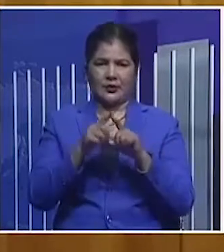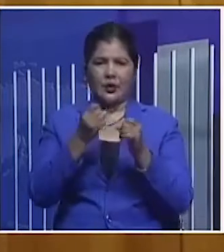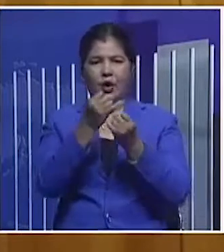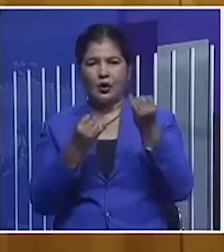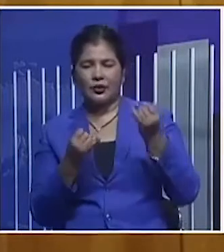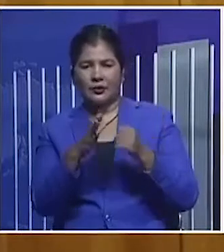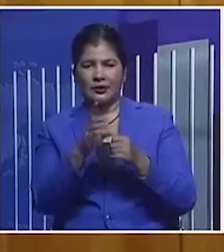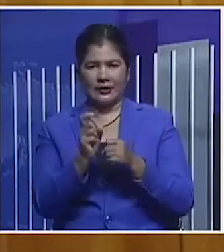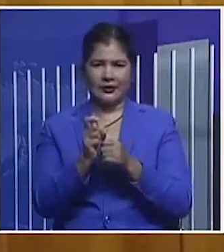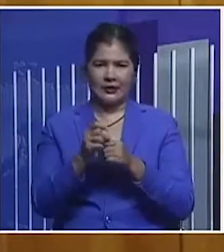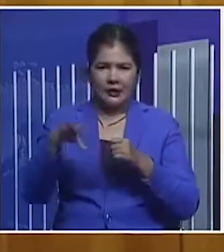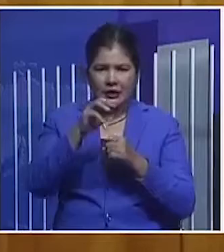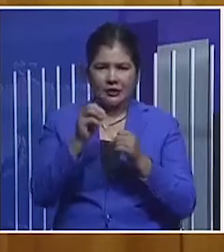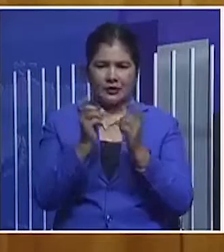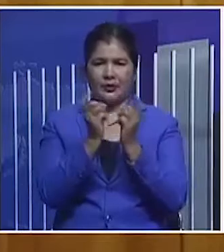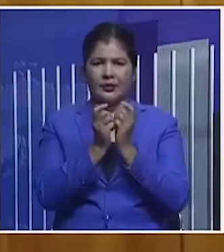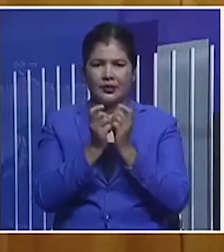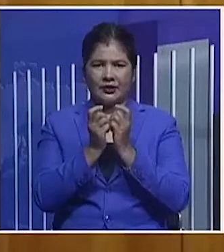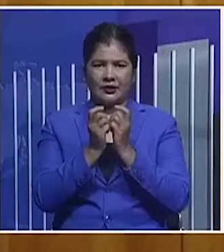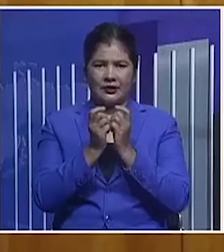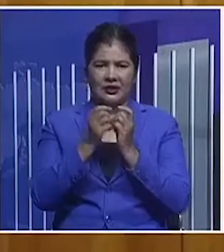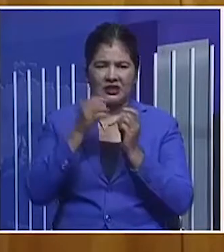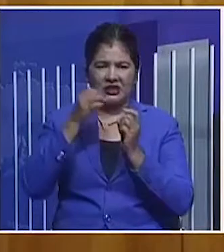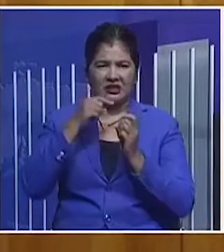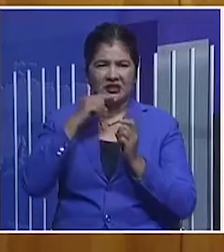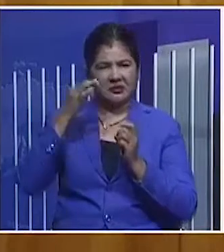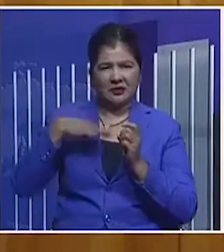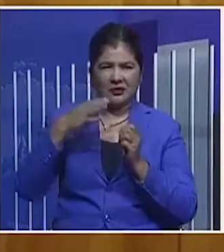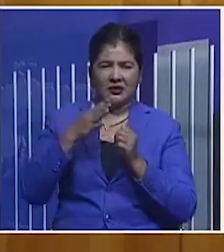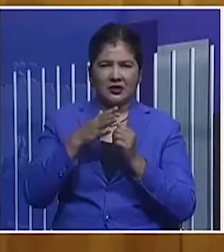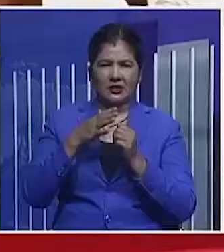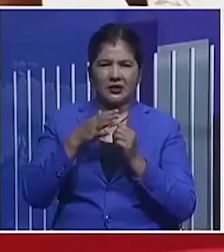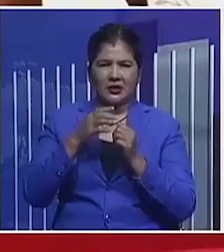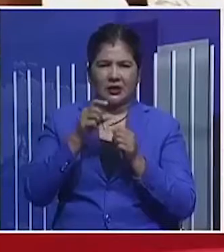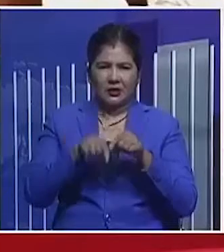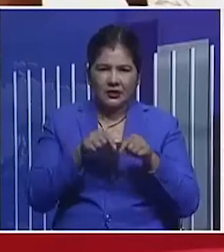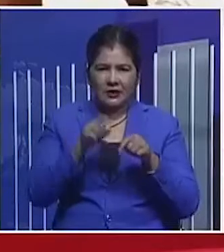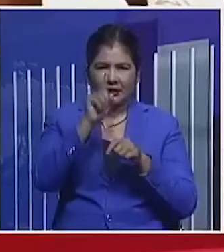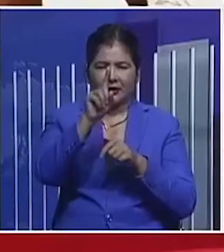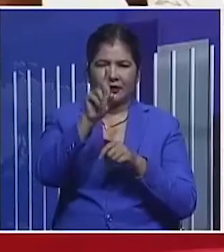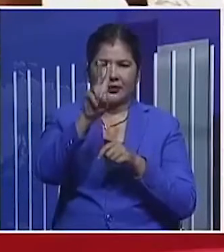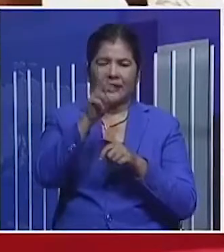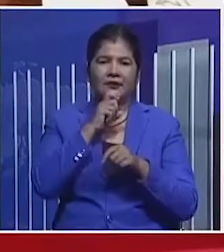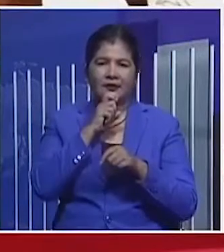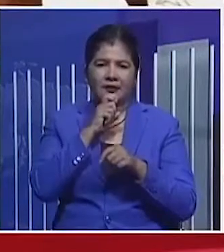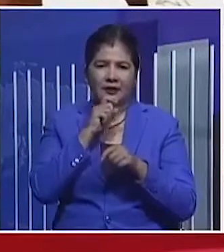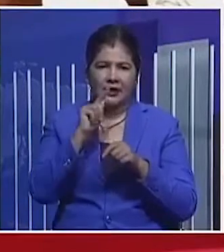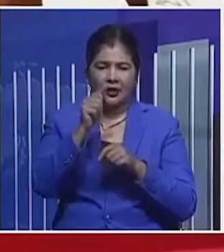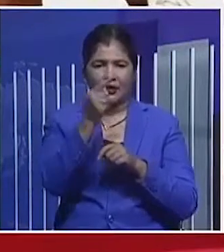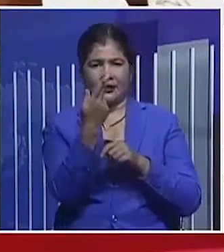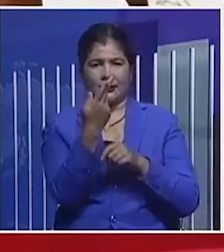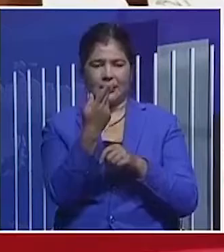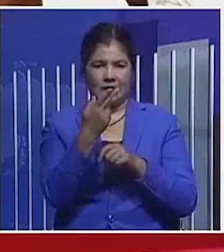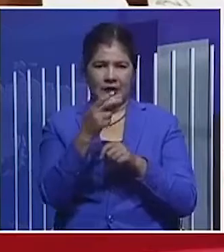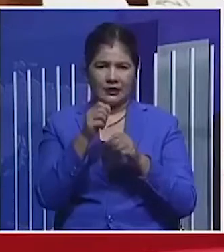लागि सर्वदलीय बैठक बिना निष्कर्ष टुङ्गिँदा असार 12 गतेदेखि प्रणाली प्रदेशको प्रदेश सभा बैठक